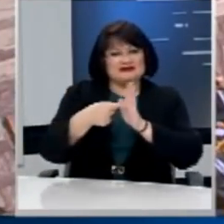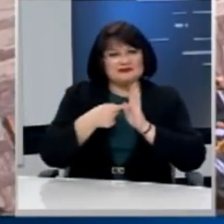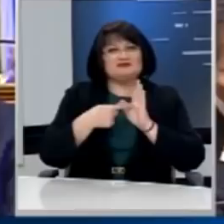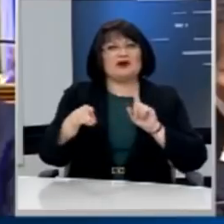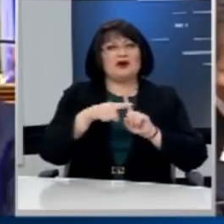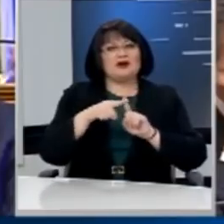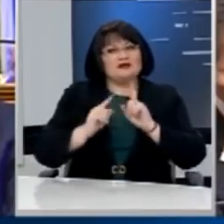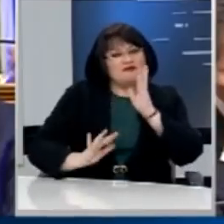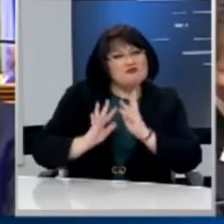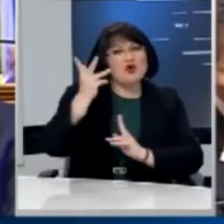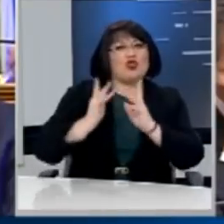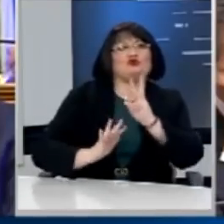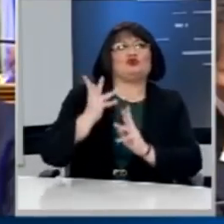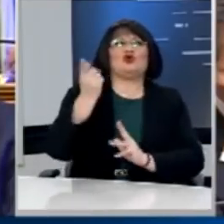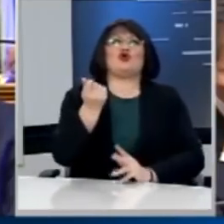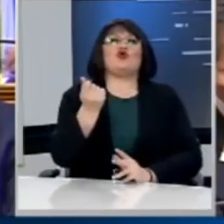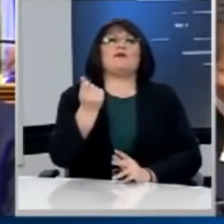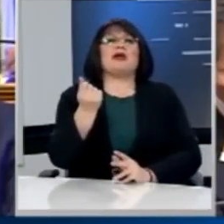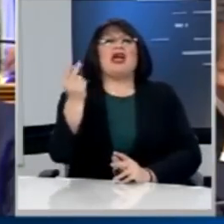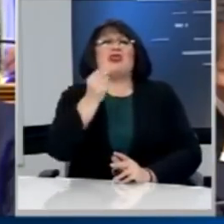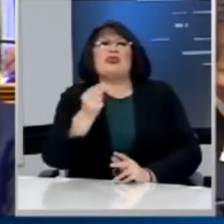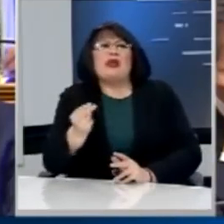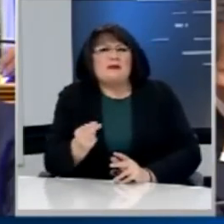δείκτες του οικονομικού κλίματος.